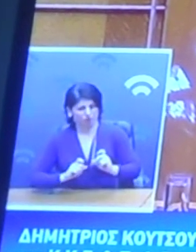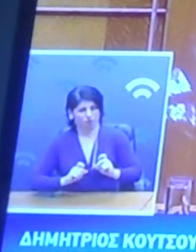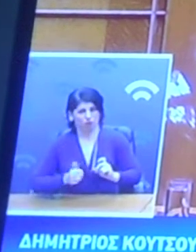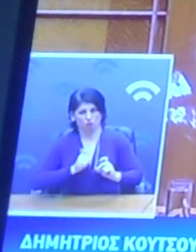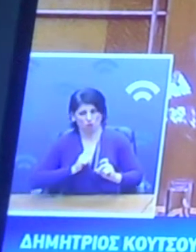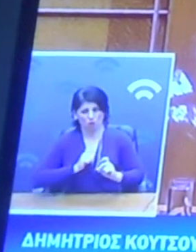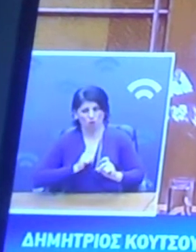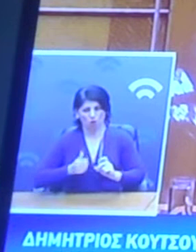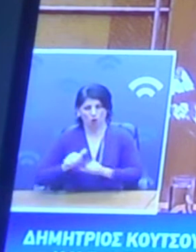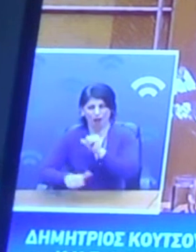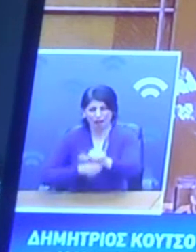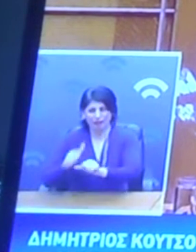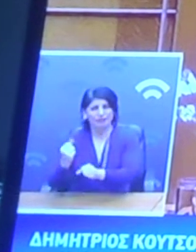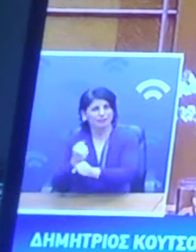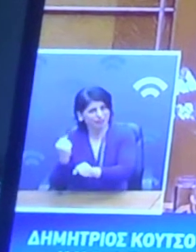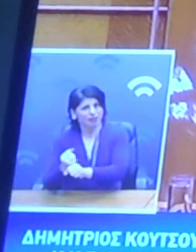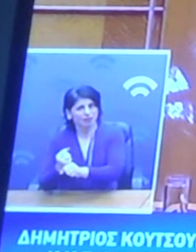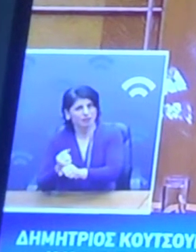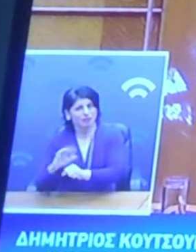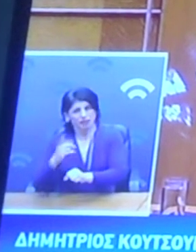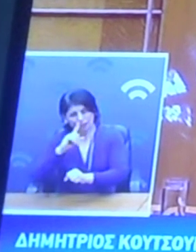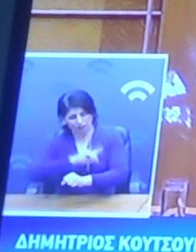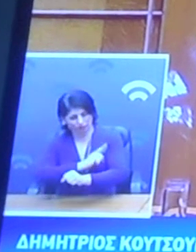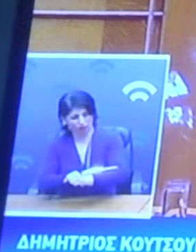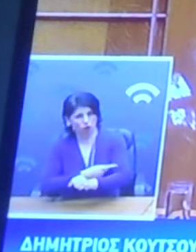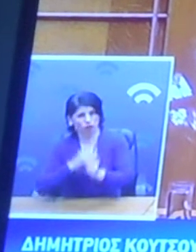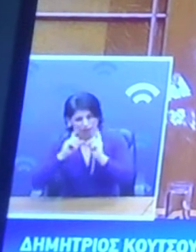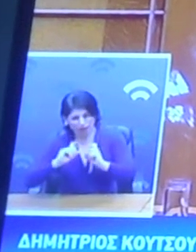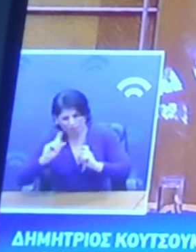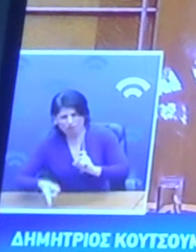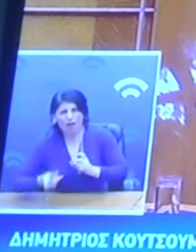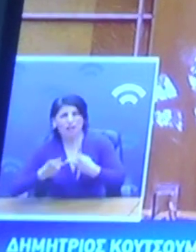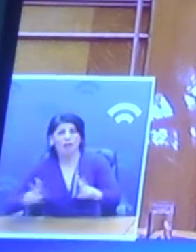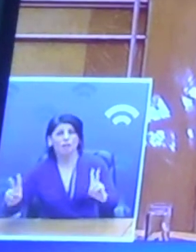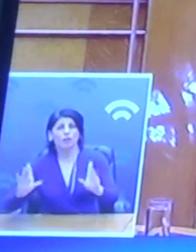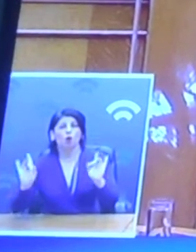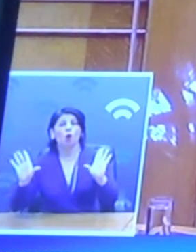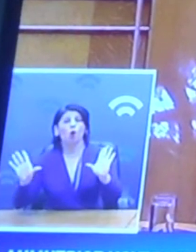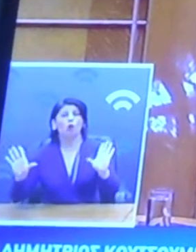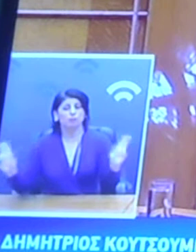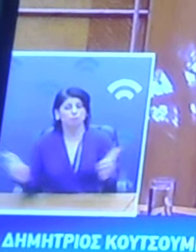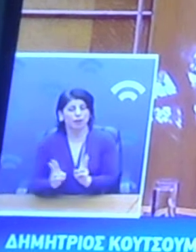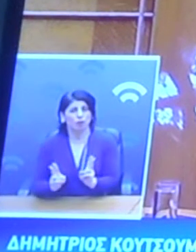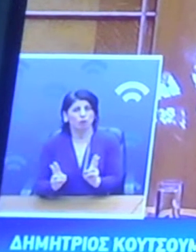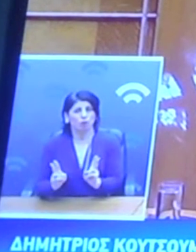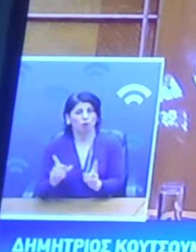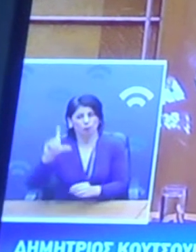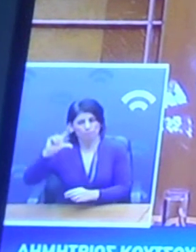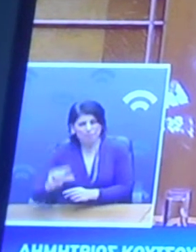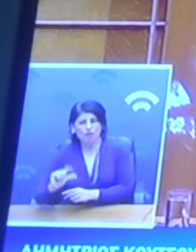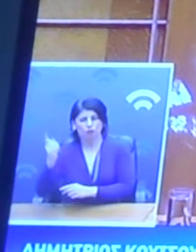εκπεριτροπής εργασία ή για τη δυνατότητα να επιβάλλει ελεύθερα, χωρίς περιορισμούς, μειώσεις στους μισθούς